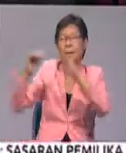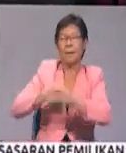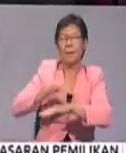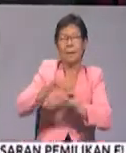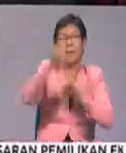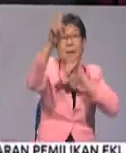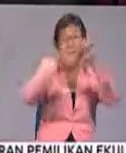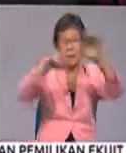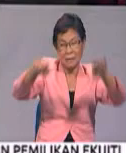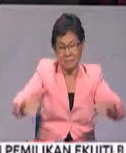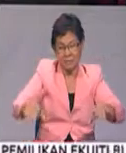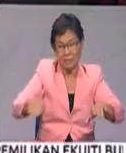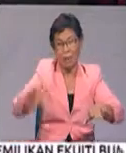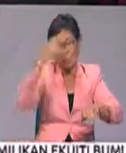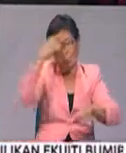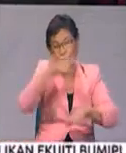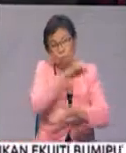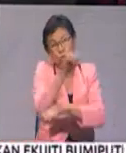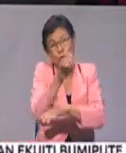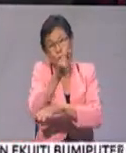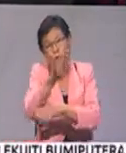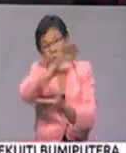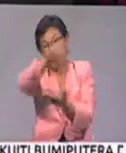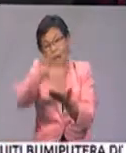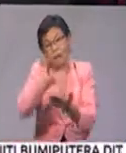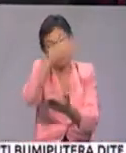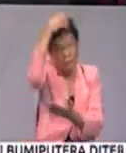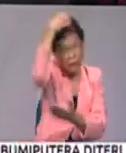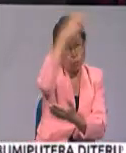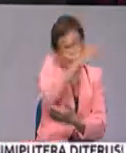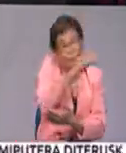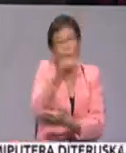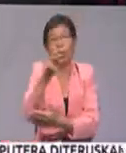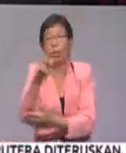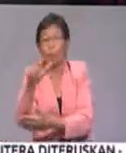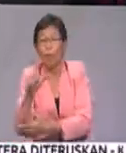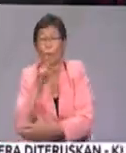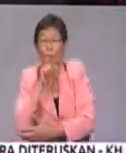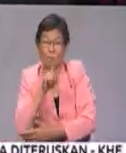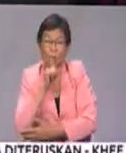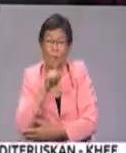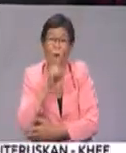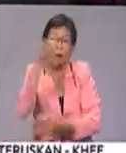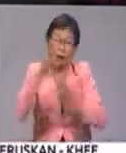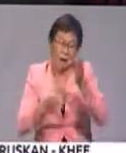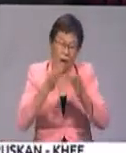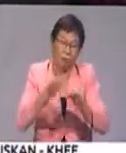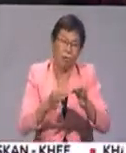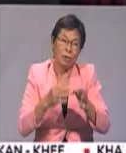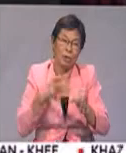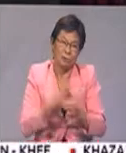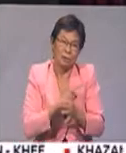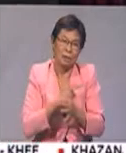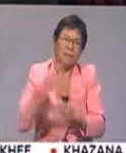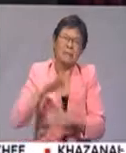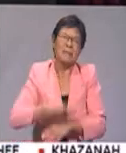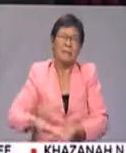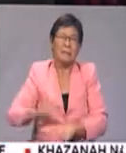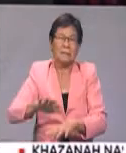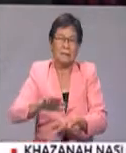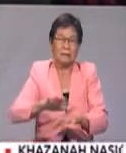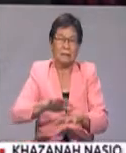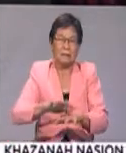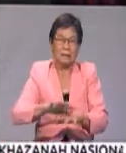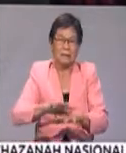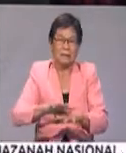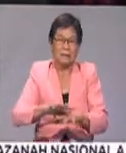bintang kecil ini untuk Zon Tengah, Zon Selangor dan juga Zon Kuala Lumpur. Dan pastinya kalau boleh dikatakan, kita ni agak berat sikit kepada Selangor